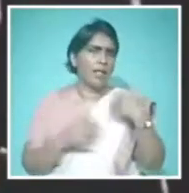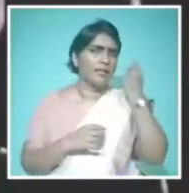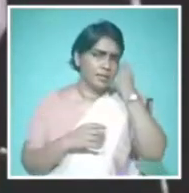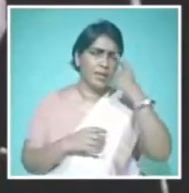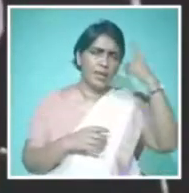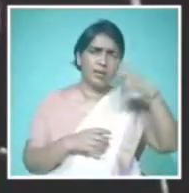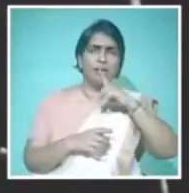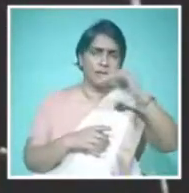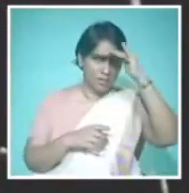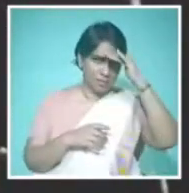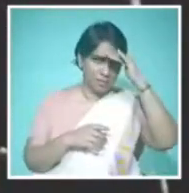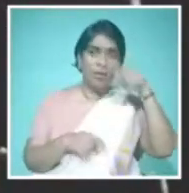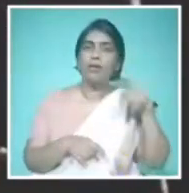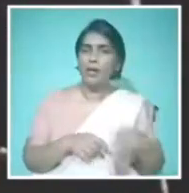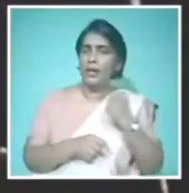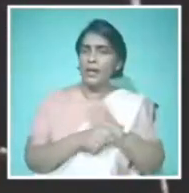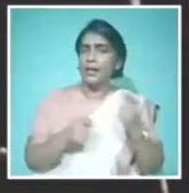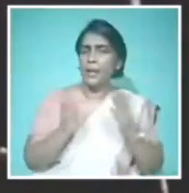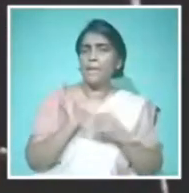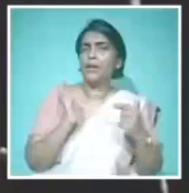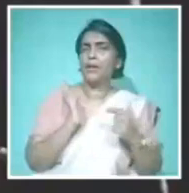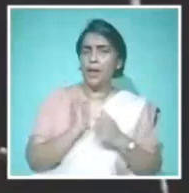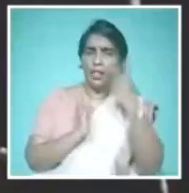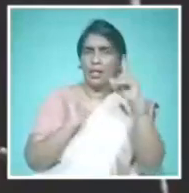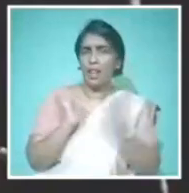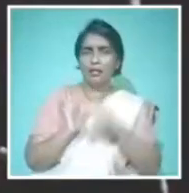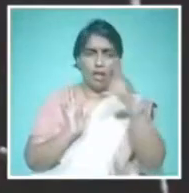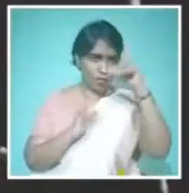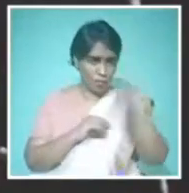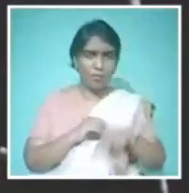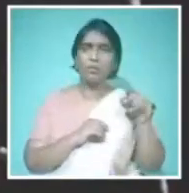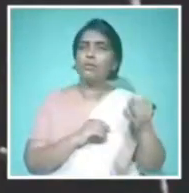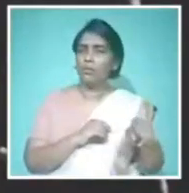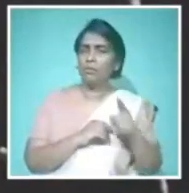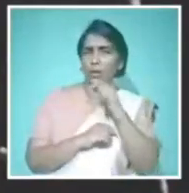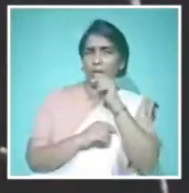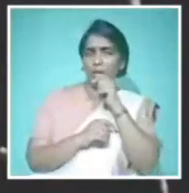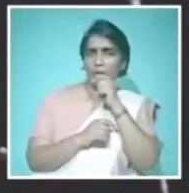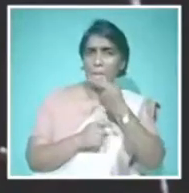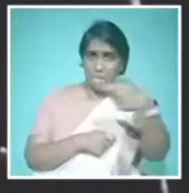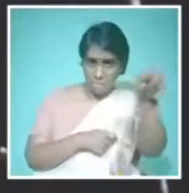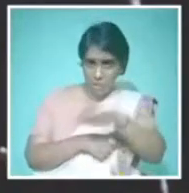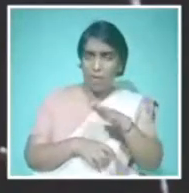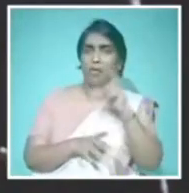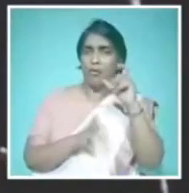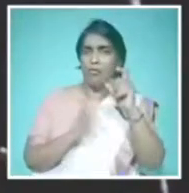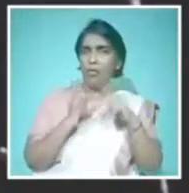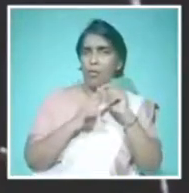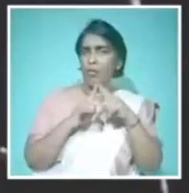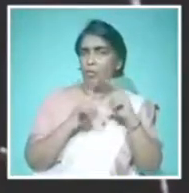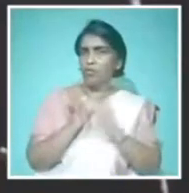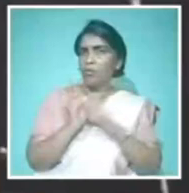niocik katana ke tu mani, me gas metric ton delaksa asuda ha. Award kerana kanda, make up kami tuh apa tuh kerana